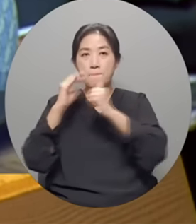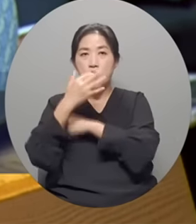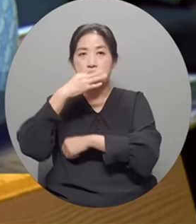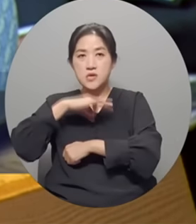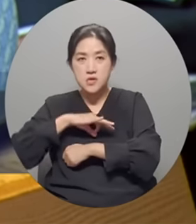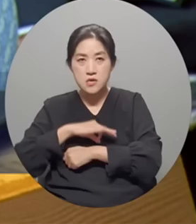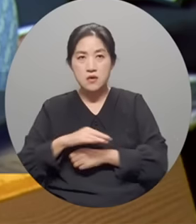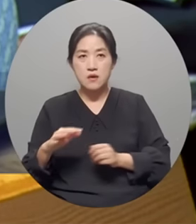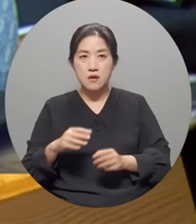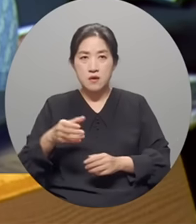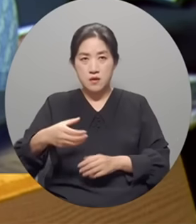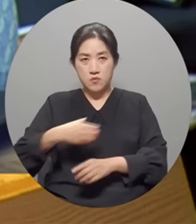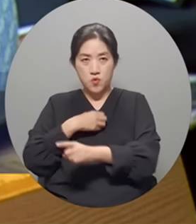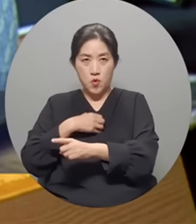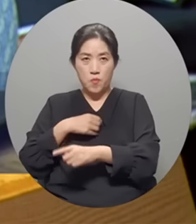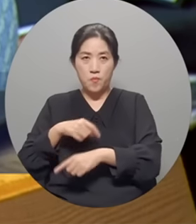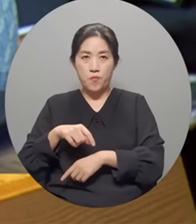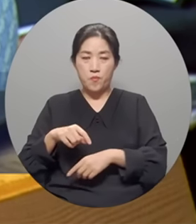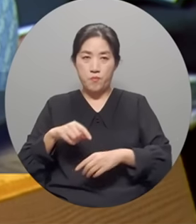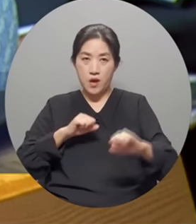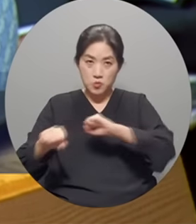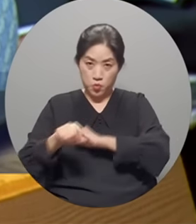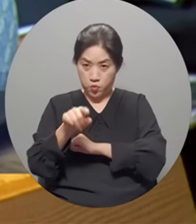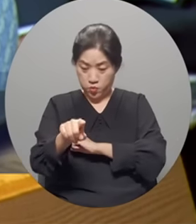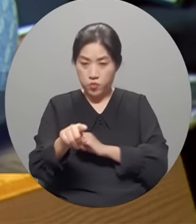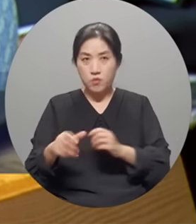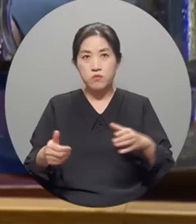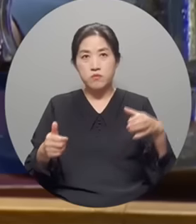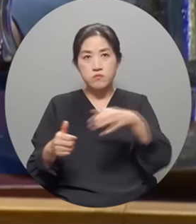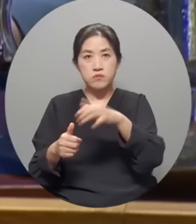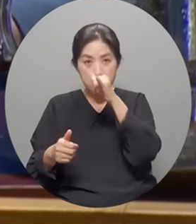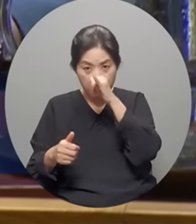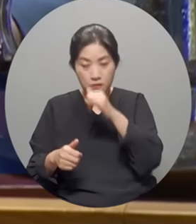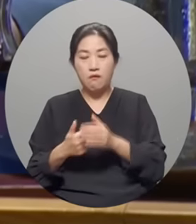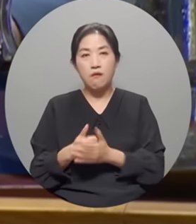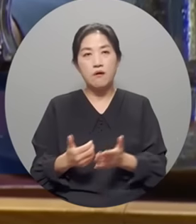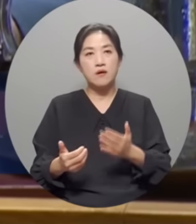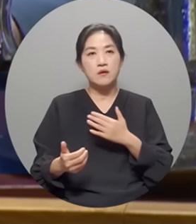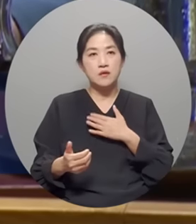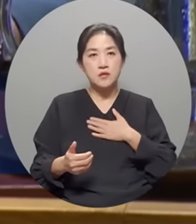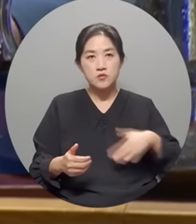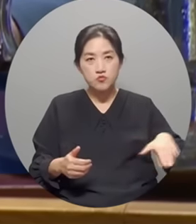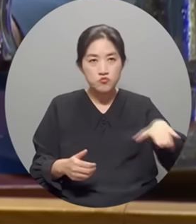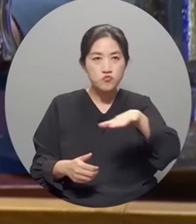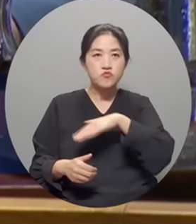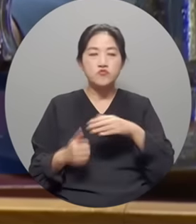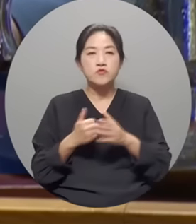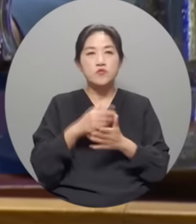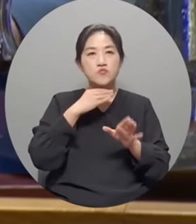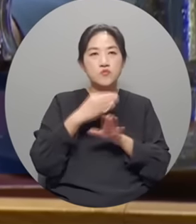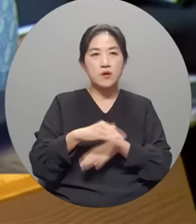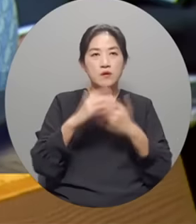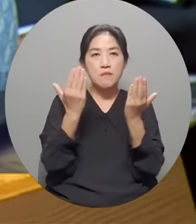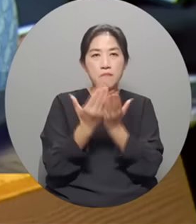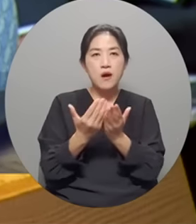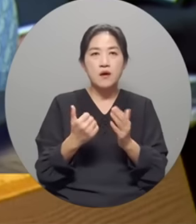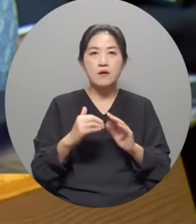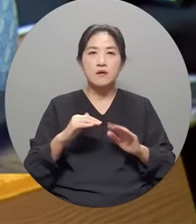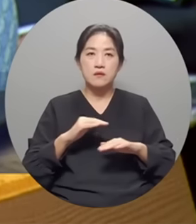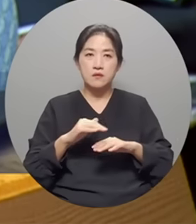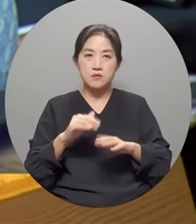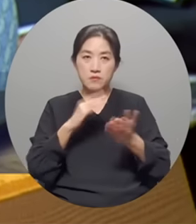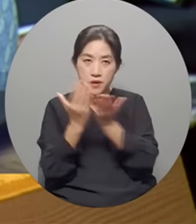security interests are exposed to and threatened by continued dangerous attempt, if it is judged that we